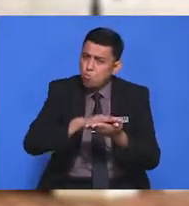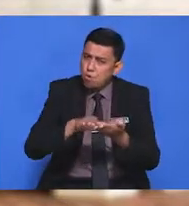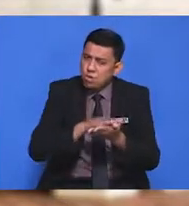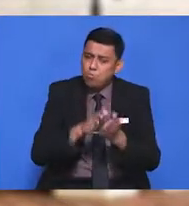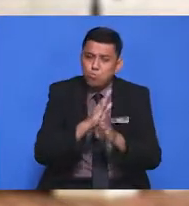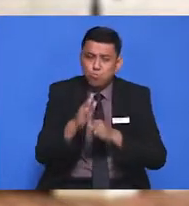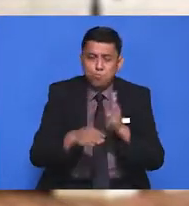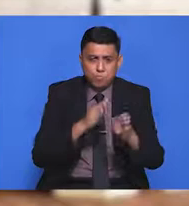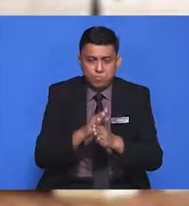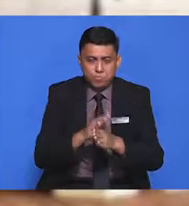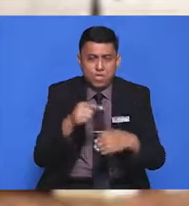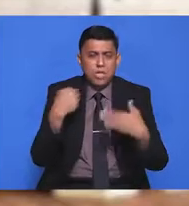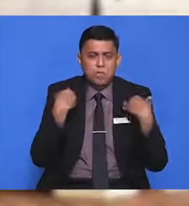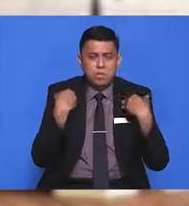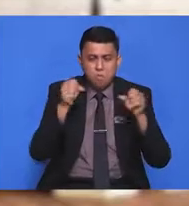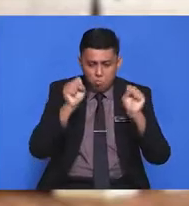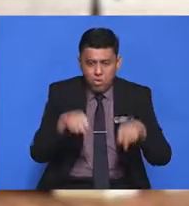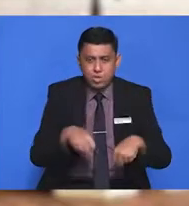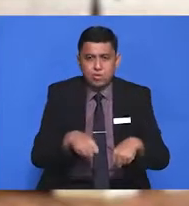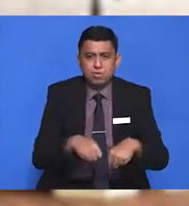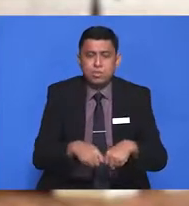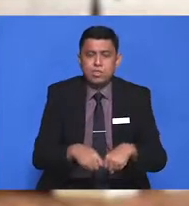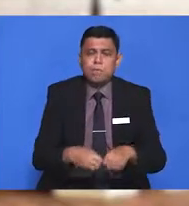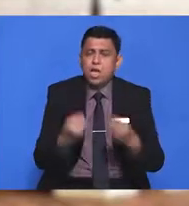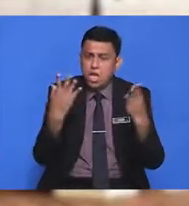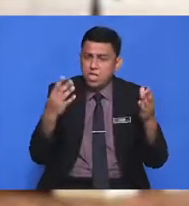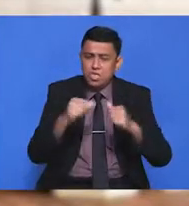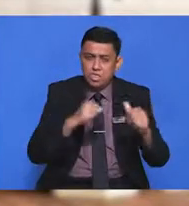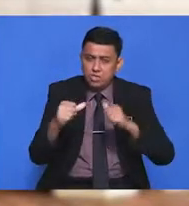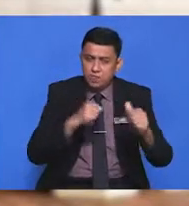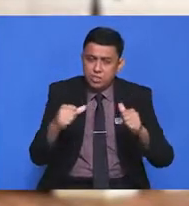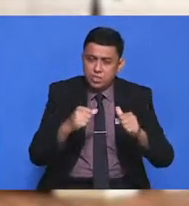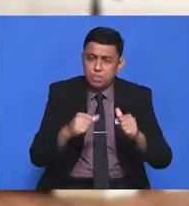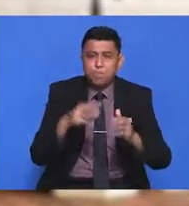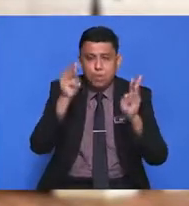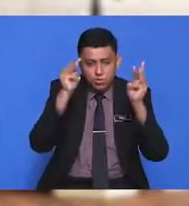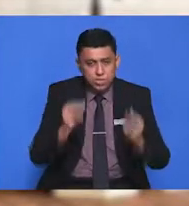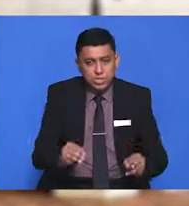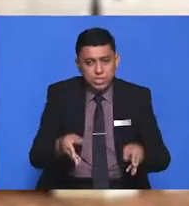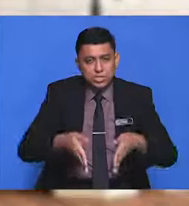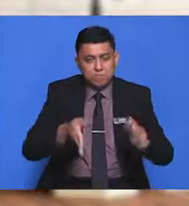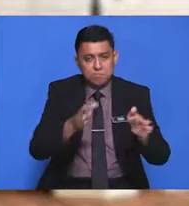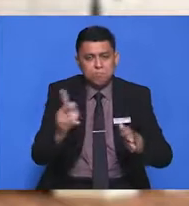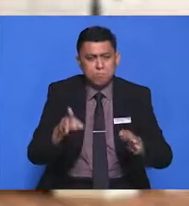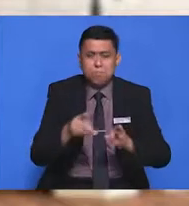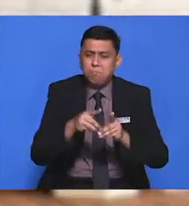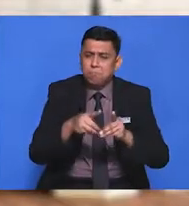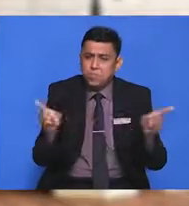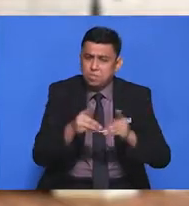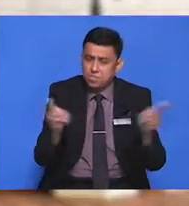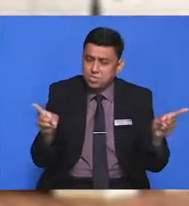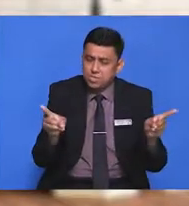Tenggara di pentas benua telah membolehkan pelbagai kegiatan manusia dijalankan. Kegiatan tersebut berbeza-beza